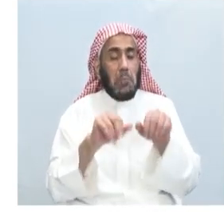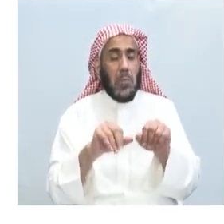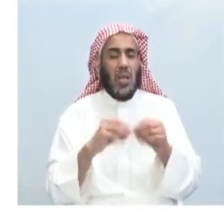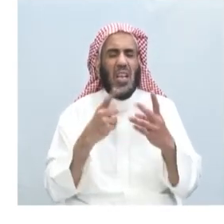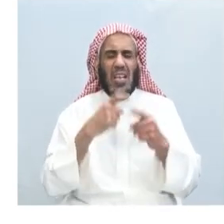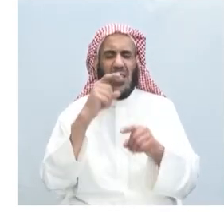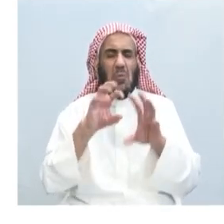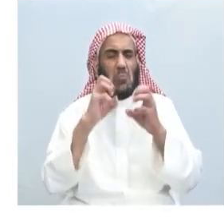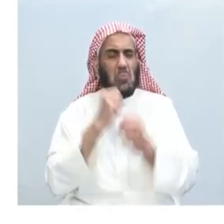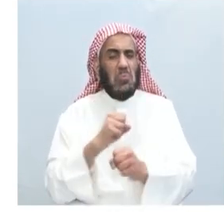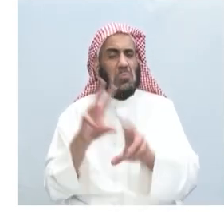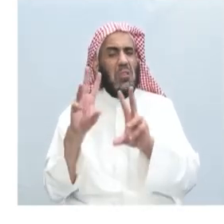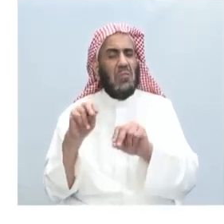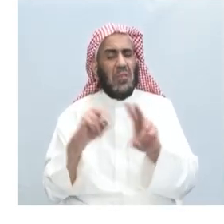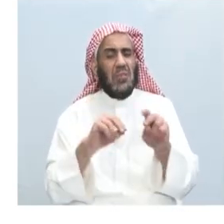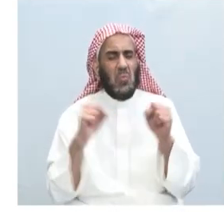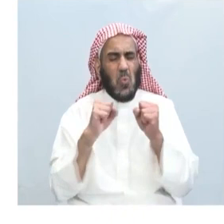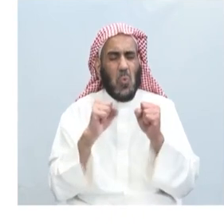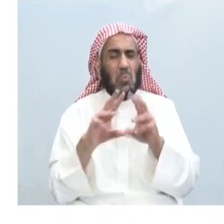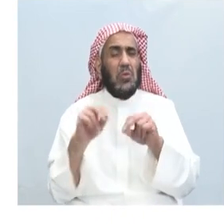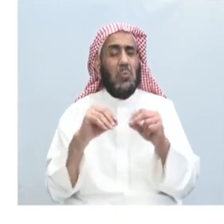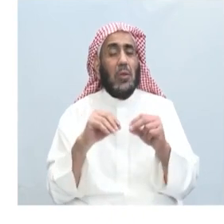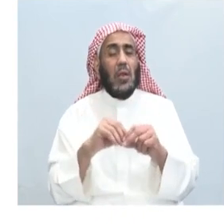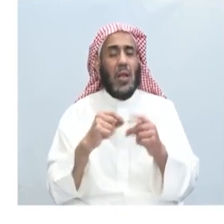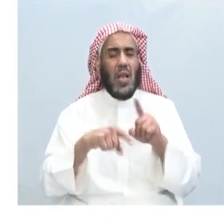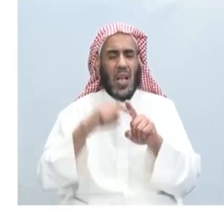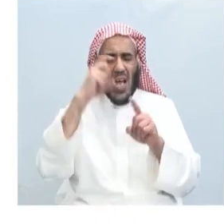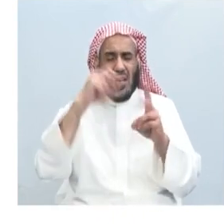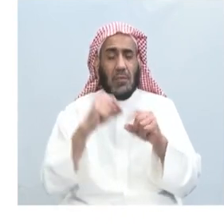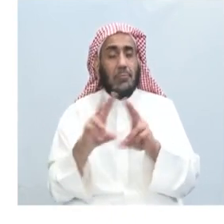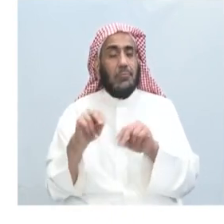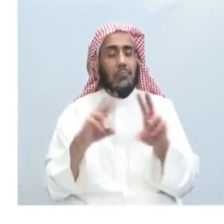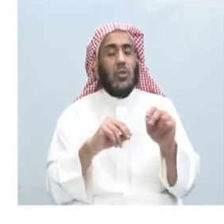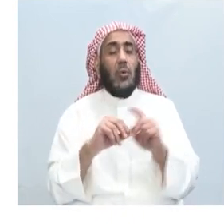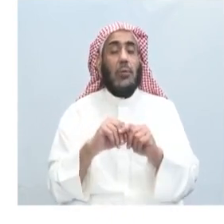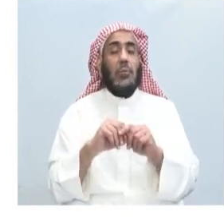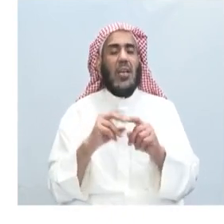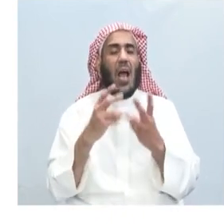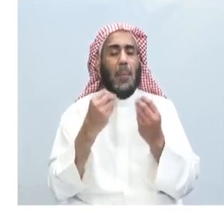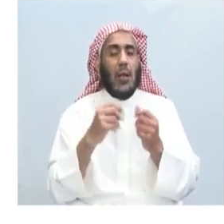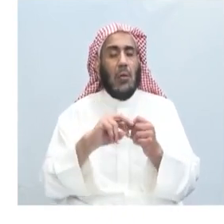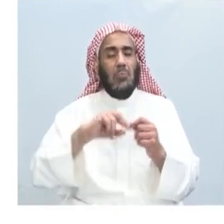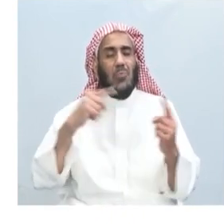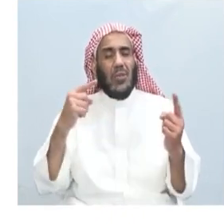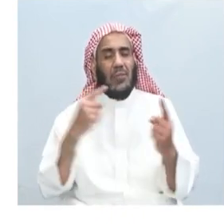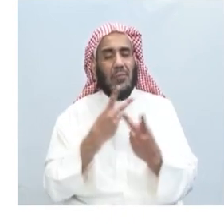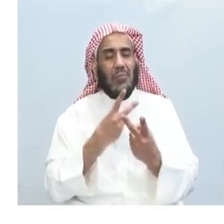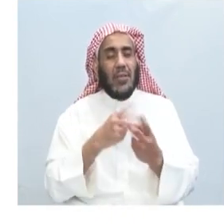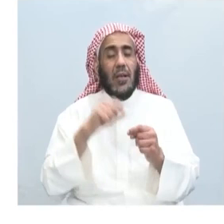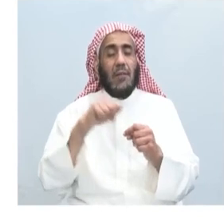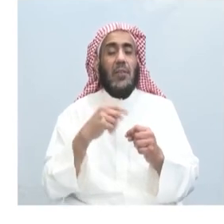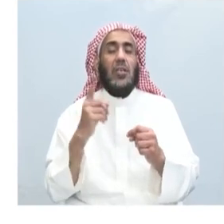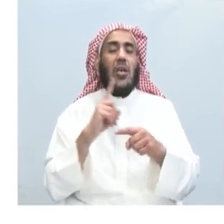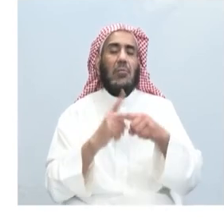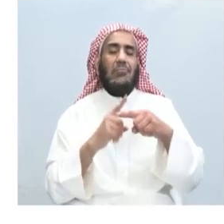التجمد المولاريه بنفس الطريقه سيكون هنا تساوي بينه و بين حراره الانصهار اذا هما متساويان رقميا لكن مختلفان في